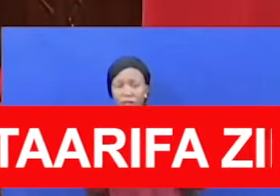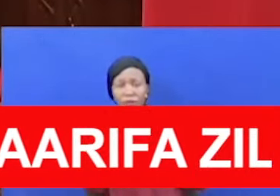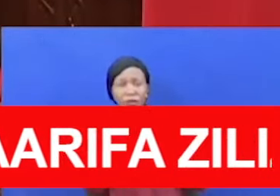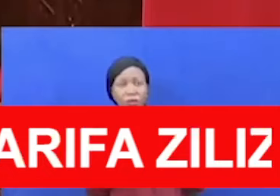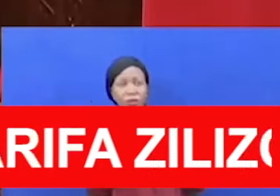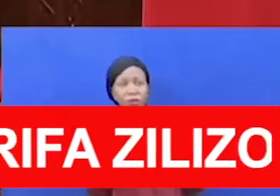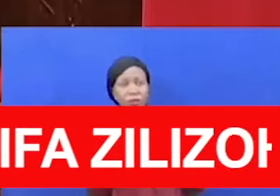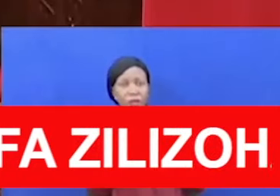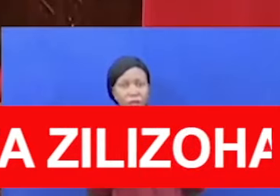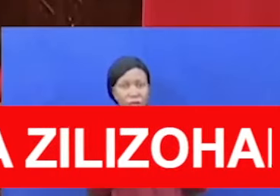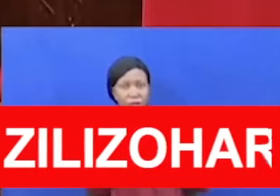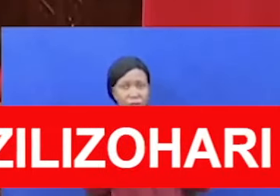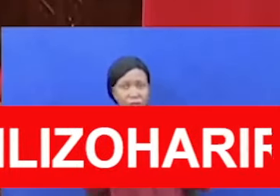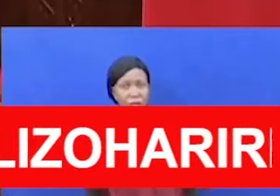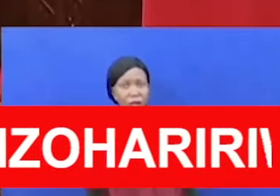mtandao,